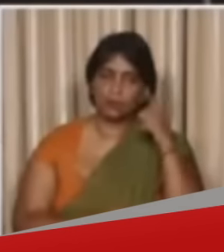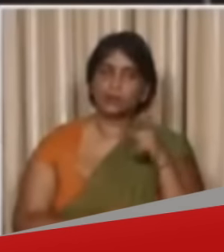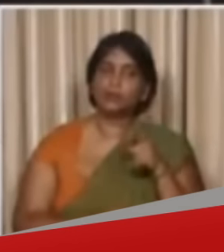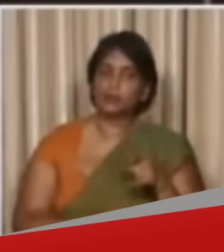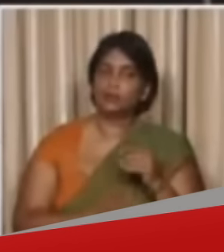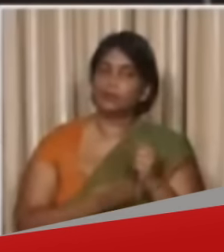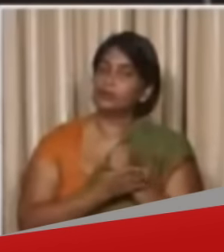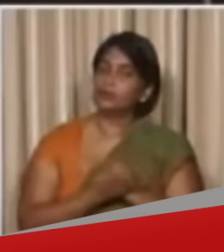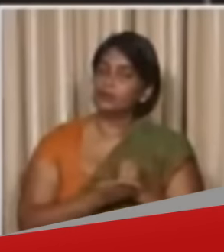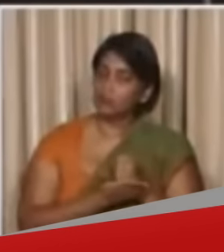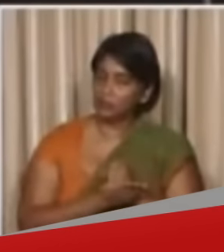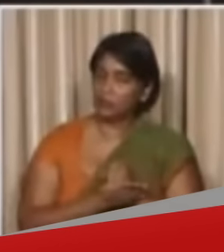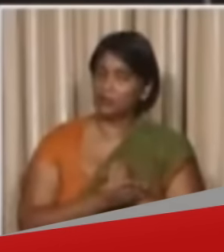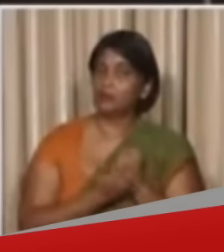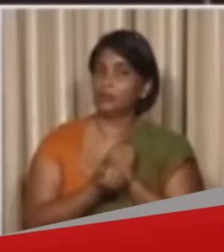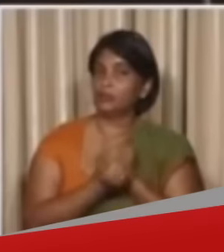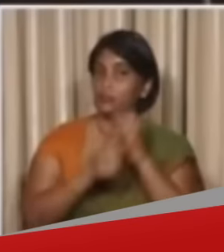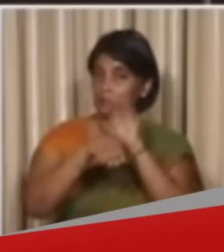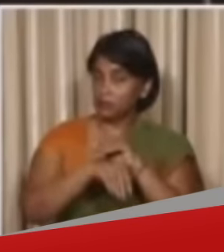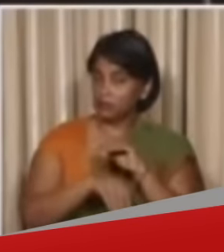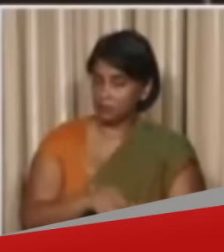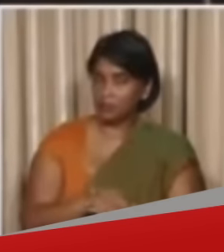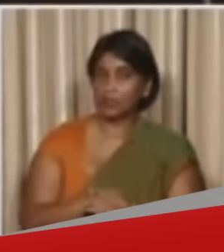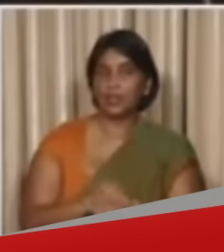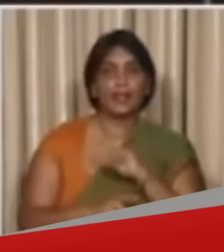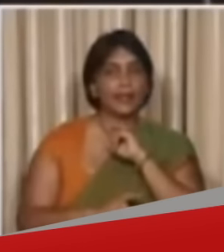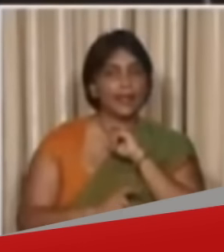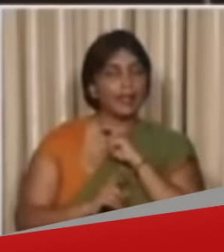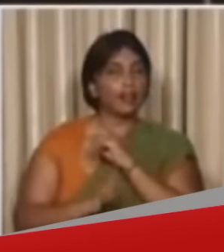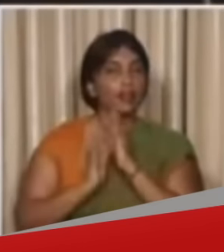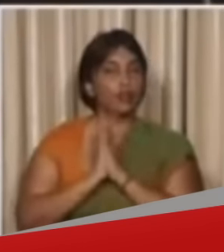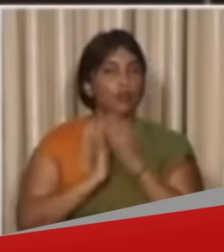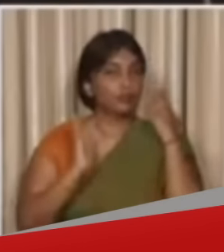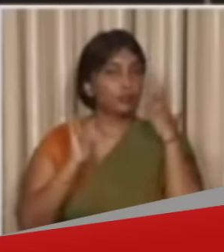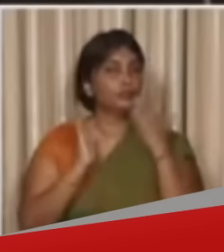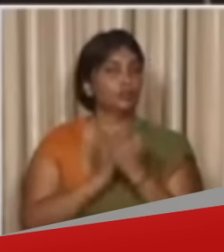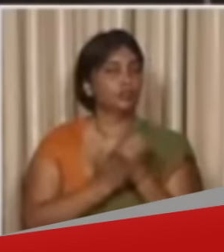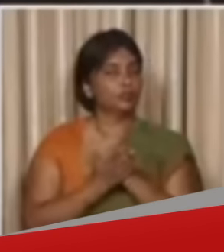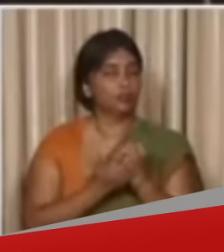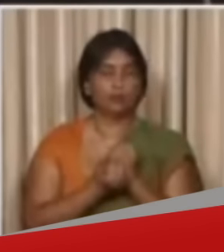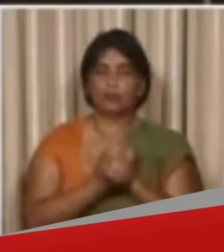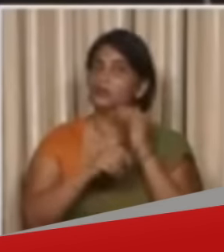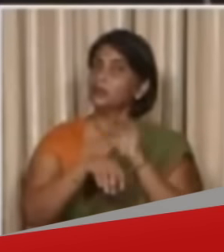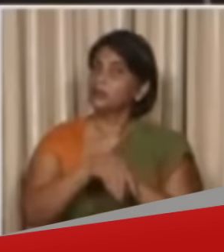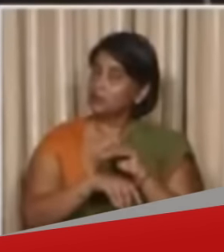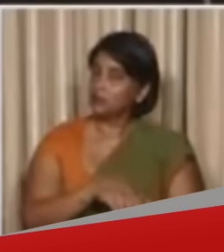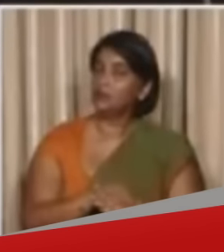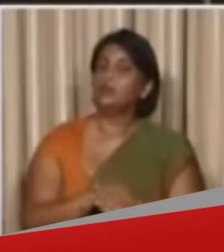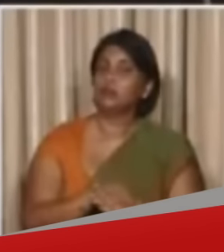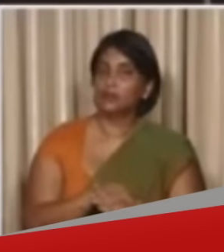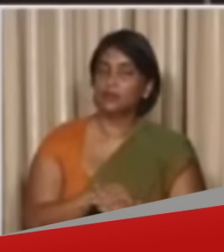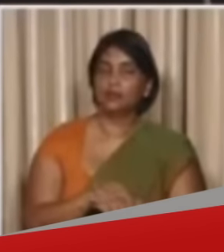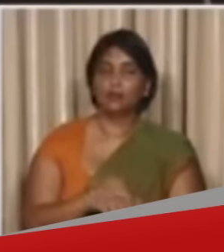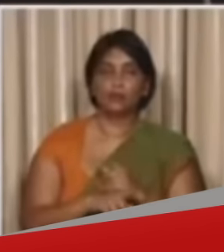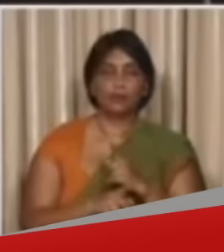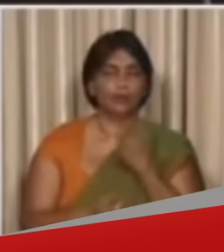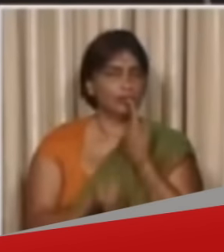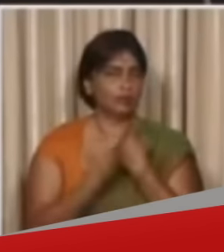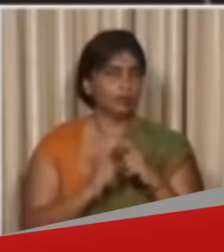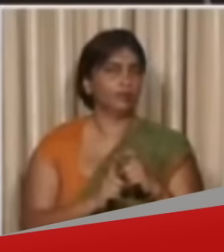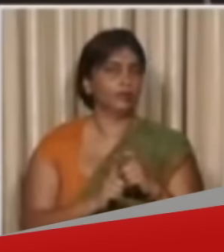සියලුම අත්අඩංගුවට ගැනීම මේ කෑගල්ලේ බුද්ධි පිළිම සම්බන්ධව සියලුම අත්අඩංගුවට ගැනීම සහ සංකීර්ණ